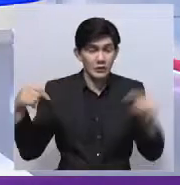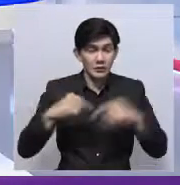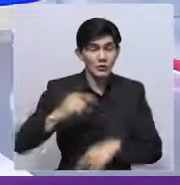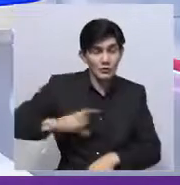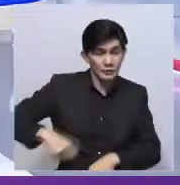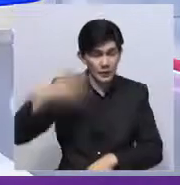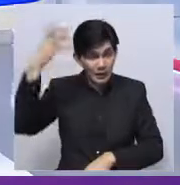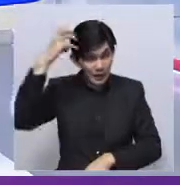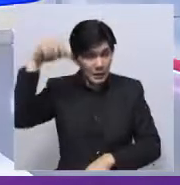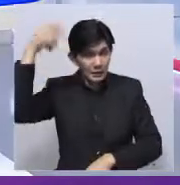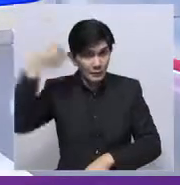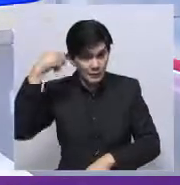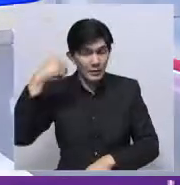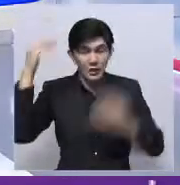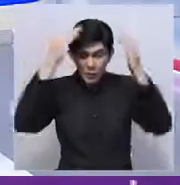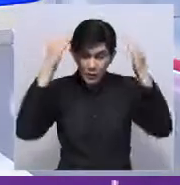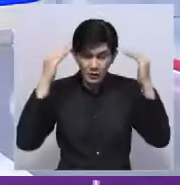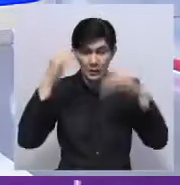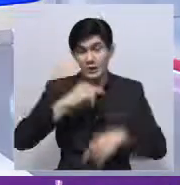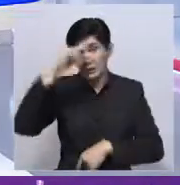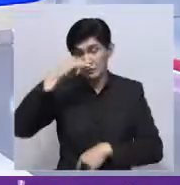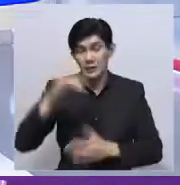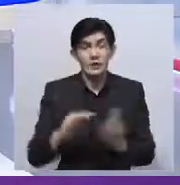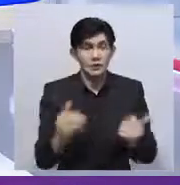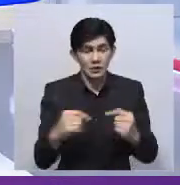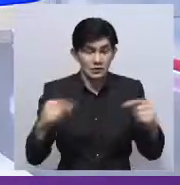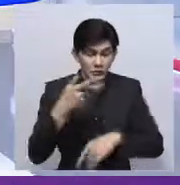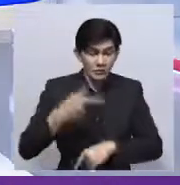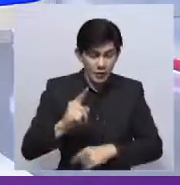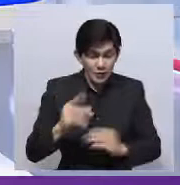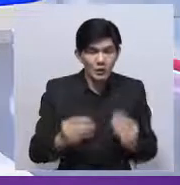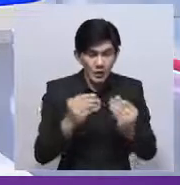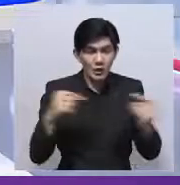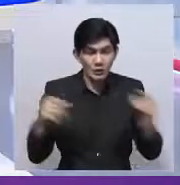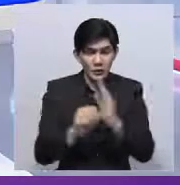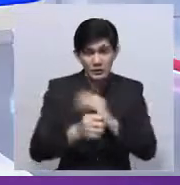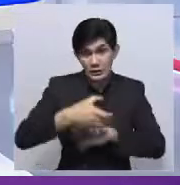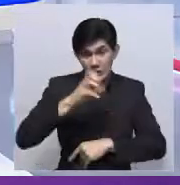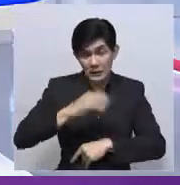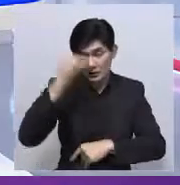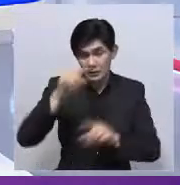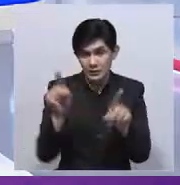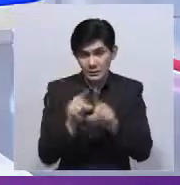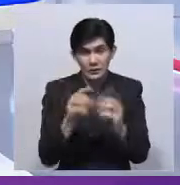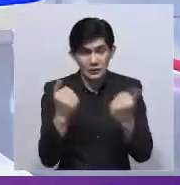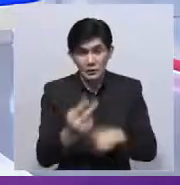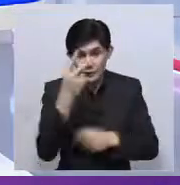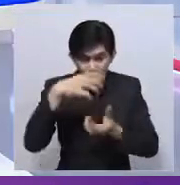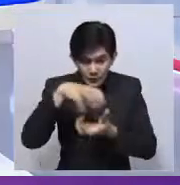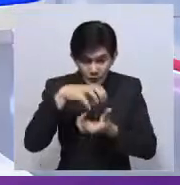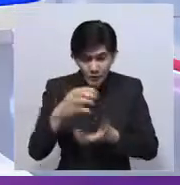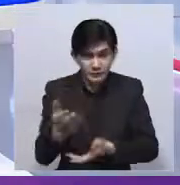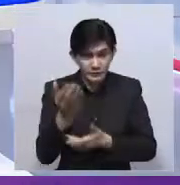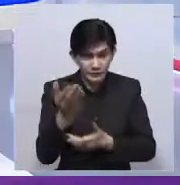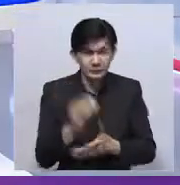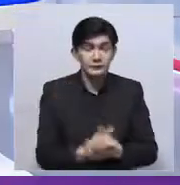าลาวเมียนมาเวียดนามแล้วก็ไทยนั่นเองนะคะเพื่อประโยชน์ที่จะเกิดขึ้นต่อสระแก้วแล้วก็ประเทศไทยด้วยไปดูกันค่ะรายละเอียดจะเป็นอย่าง